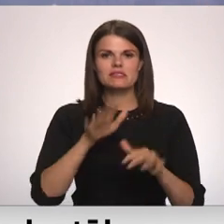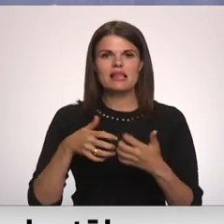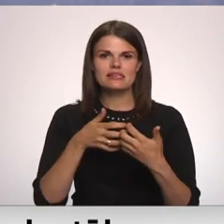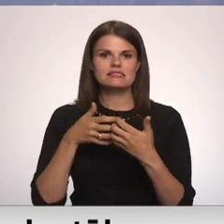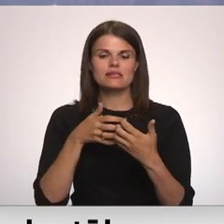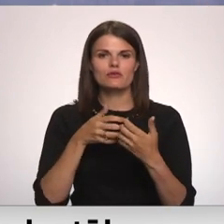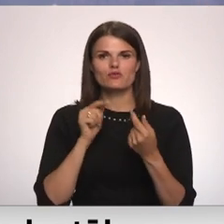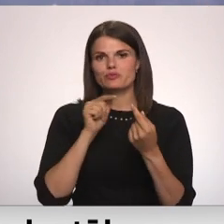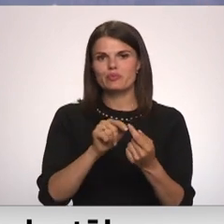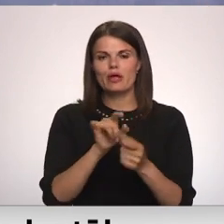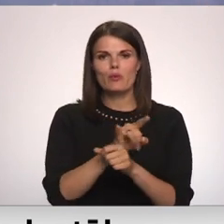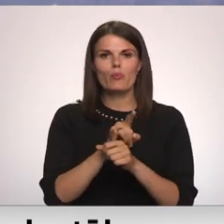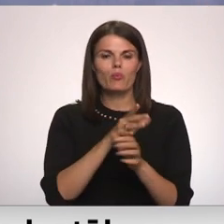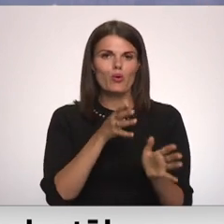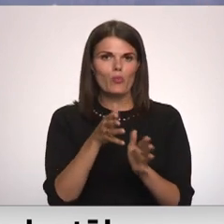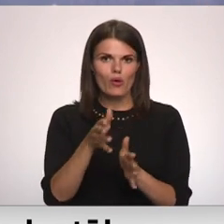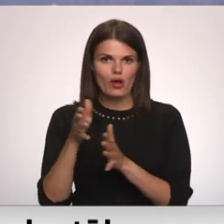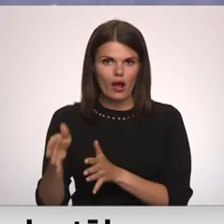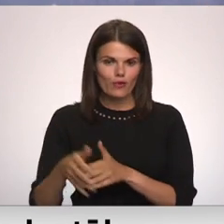propagandu?